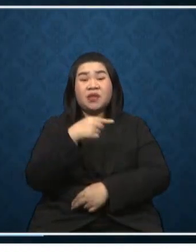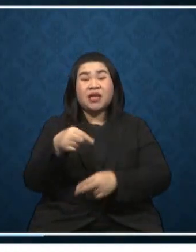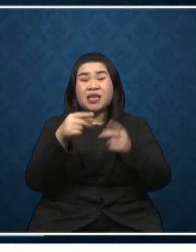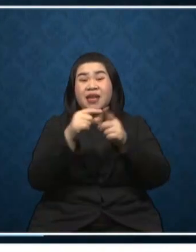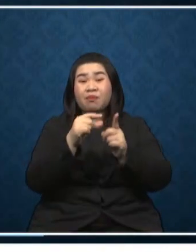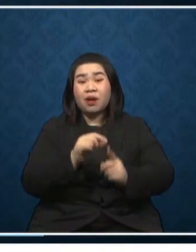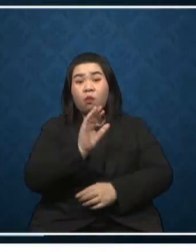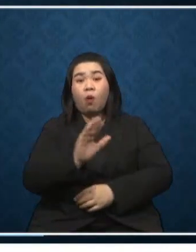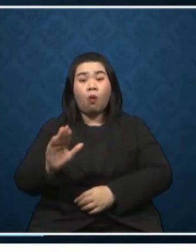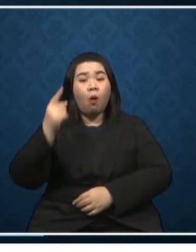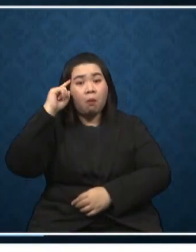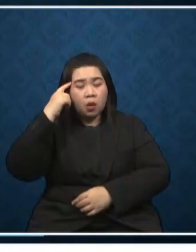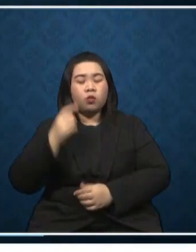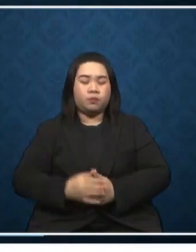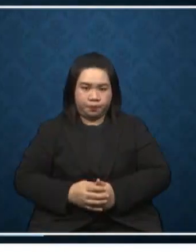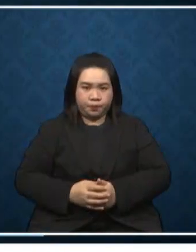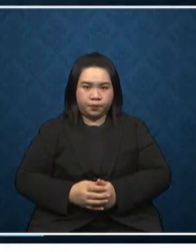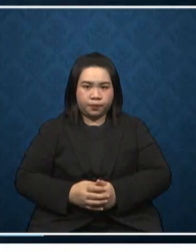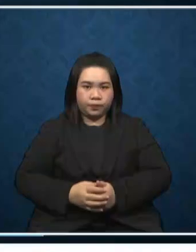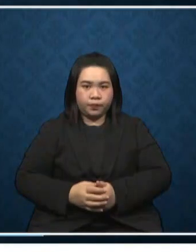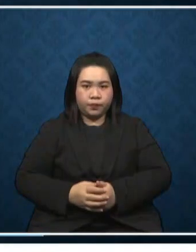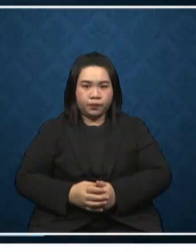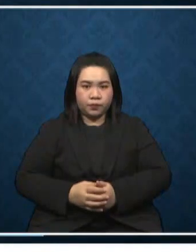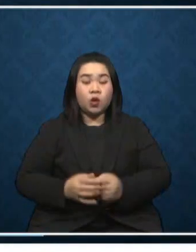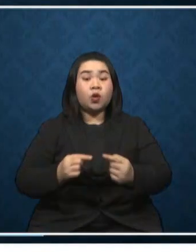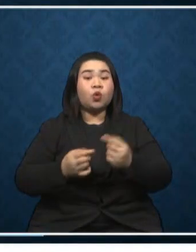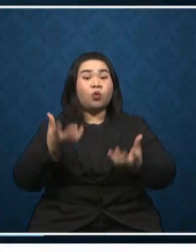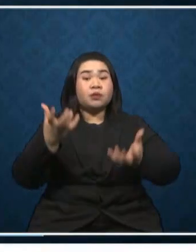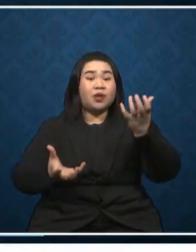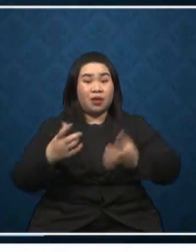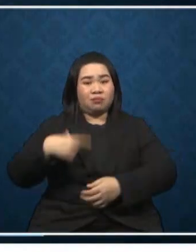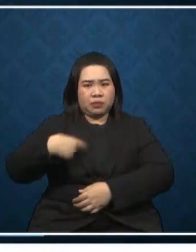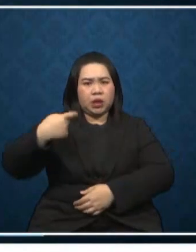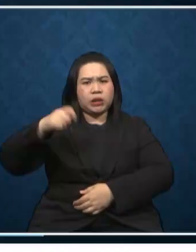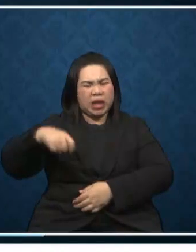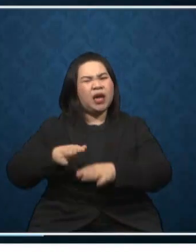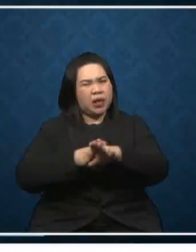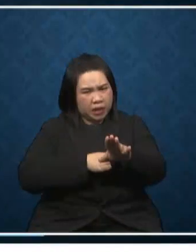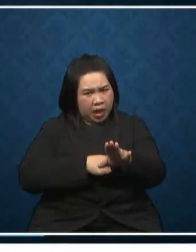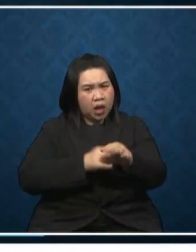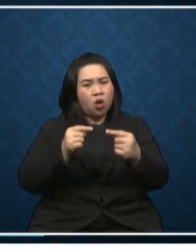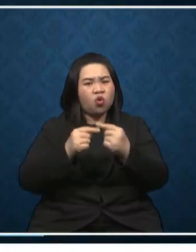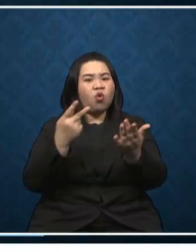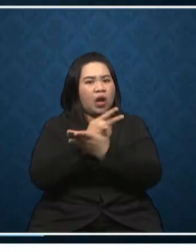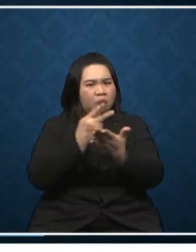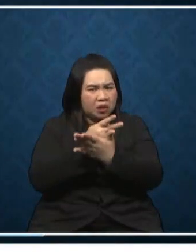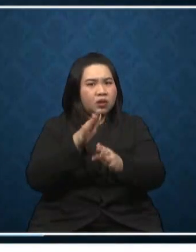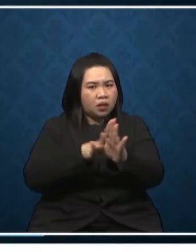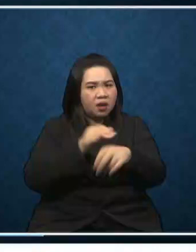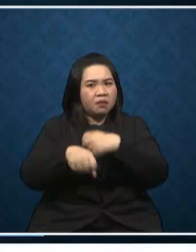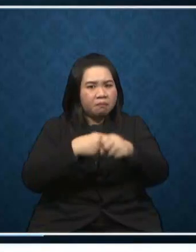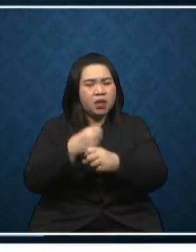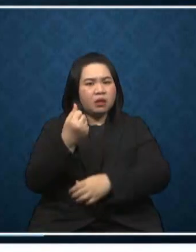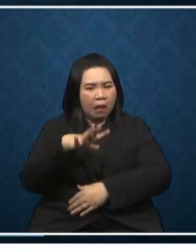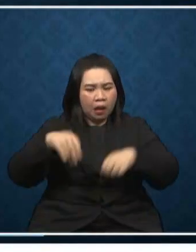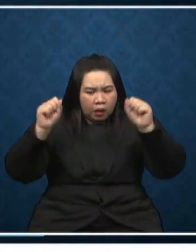อะไรนะครับมาถดานหนวยงเกี่ยวข้องด้านของสารยุธิธรรมใช้เวลายาวนานมากตอนนี้ หวยคตตี้ใช้เวลากิ 15 ปีใน